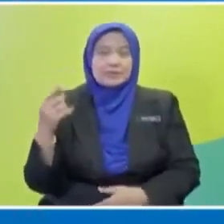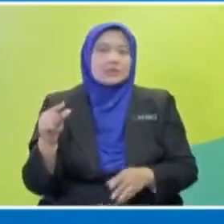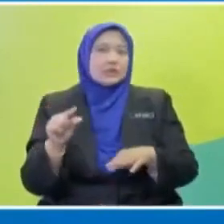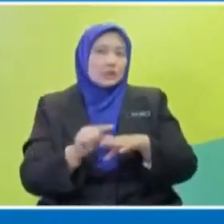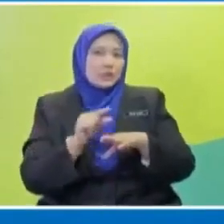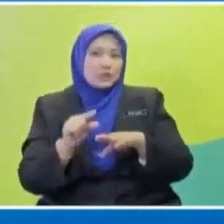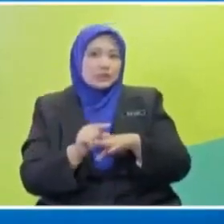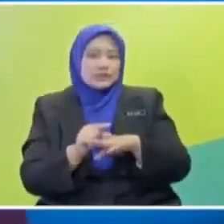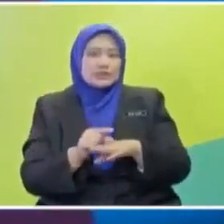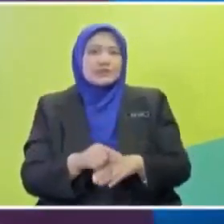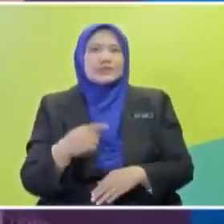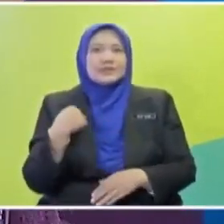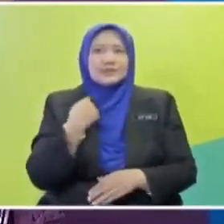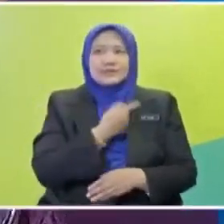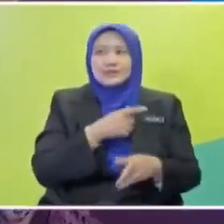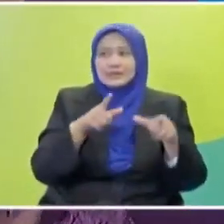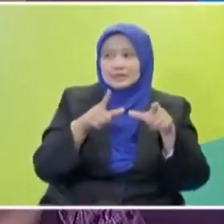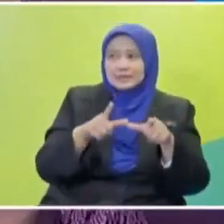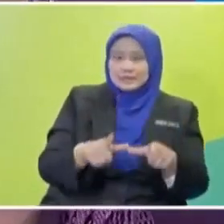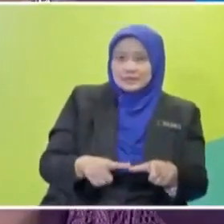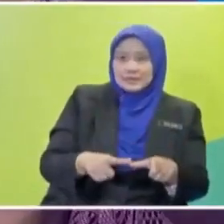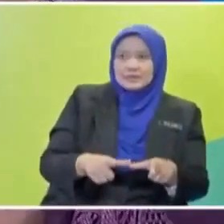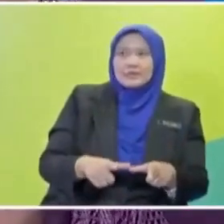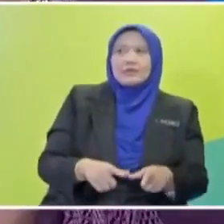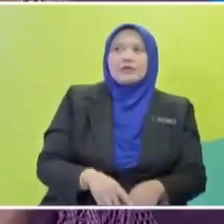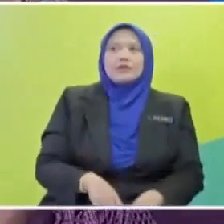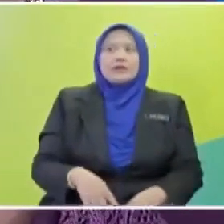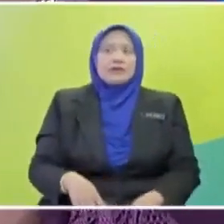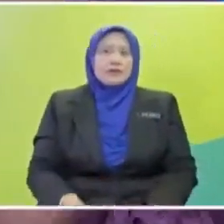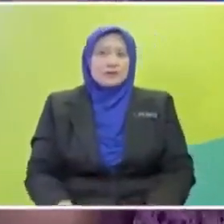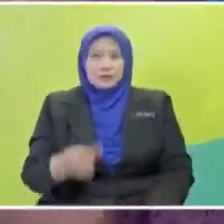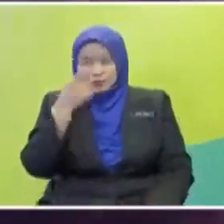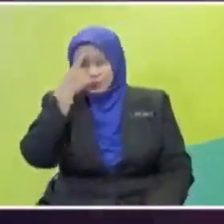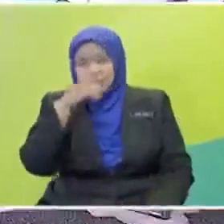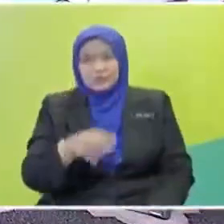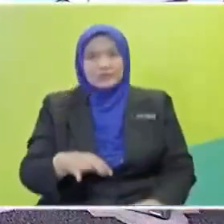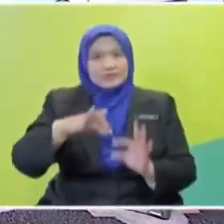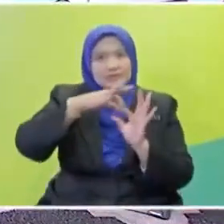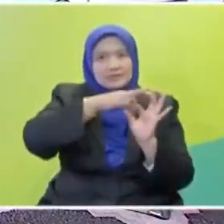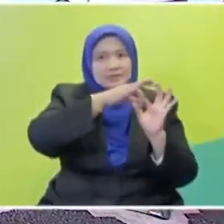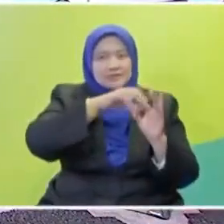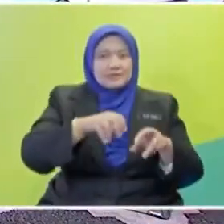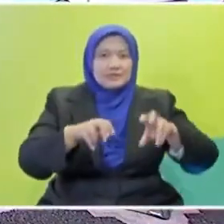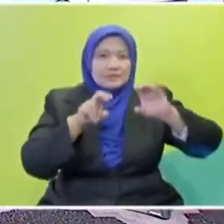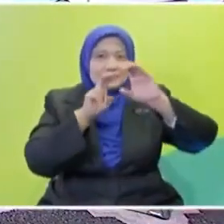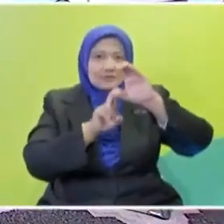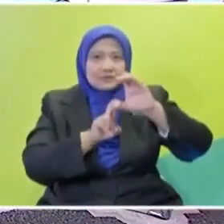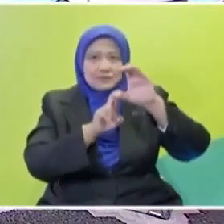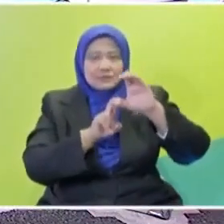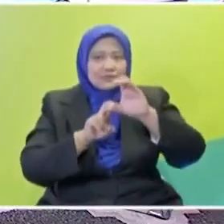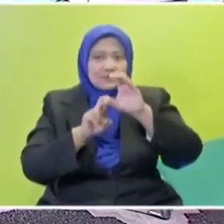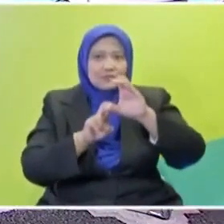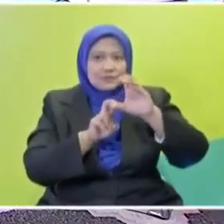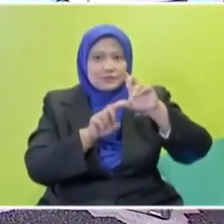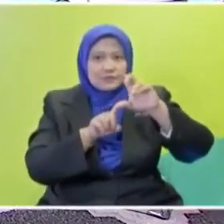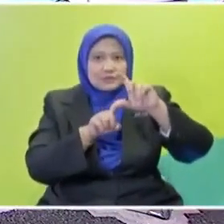kunci. Kita lakar di dalam ni. Bagaimana kita nak letak penyangkut tersebut. Baiklah. Cikgu, bila saya lihat